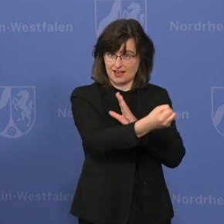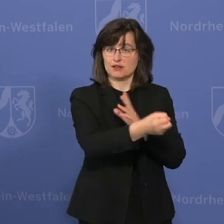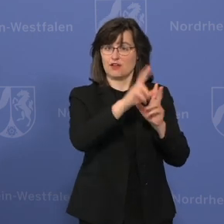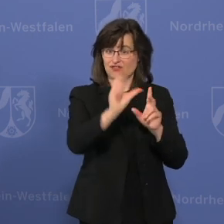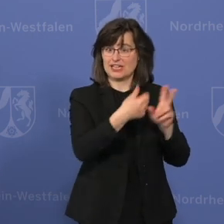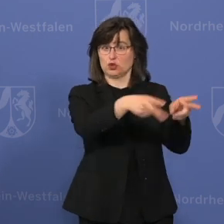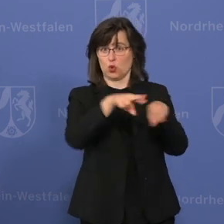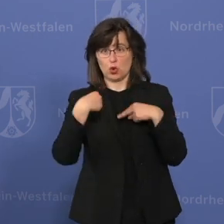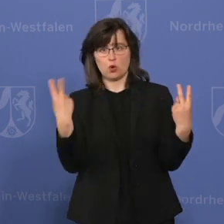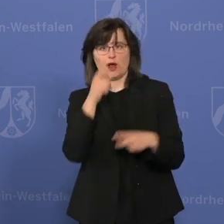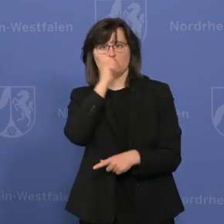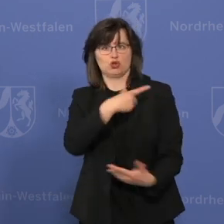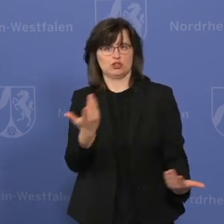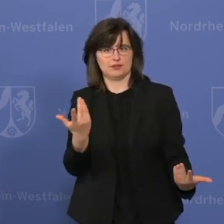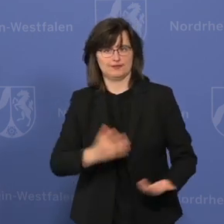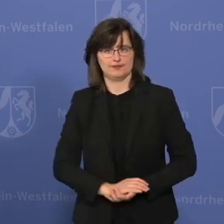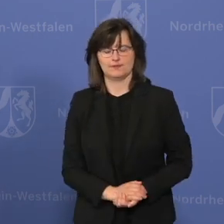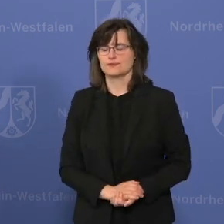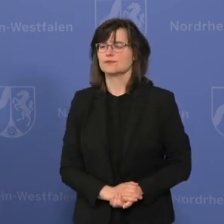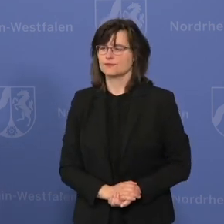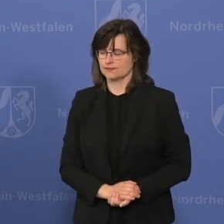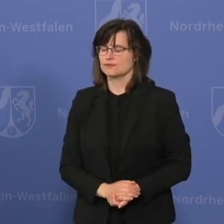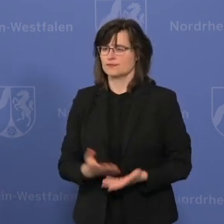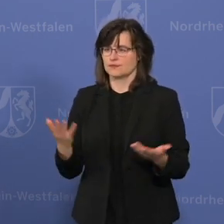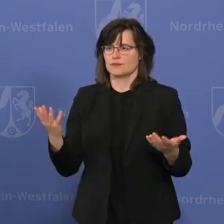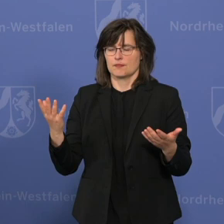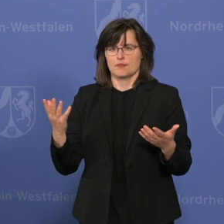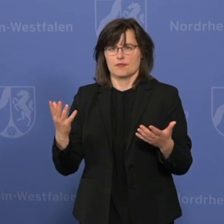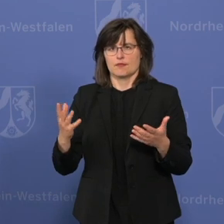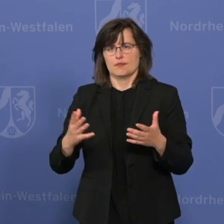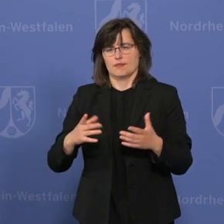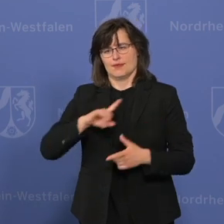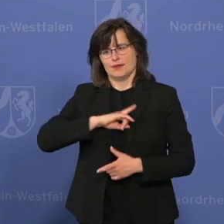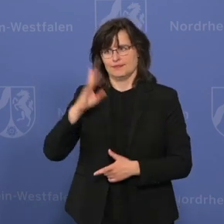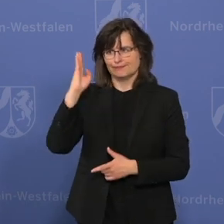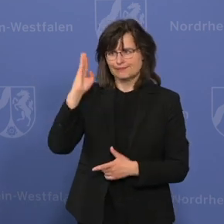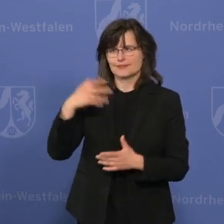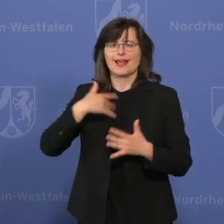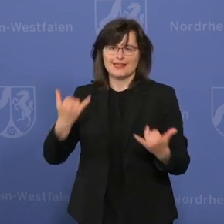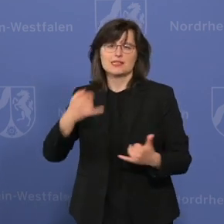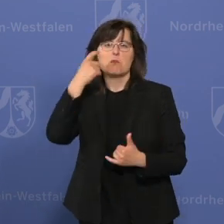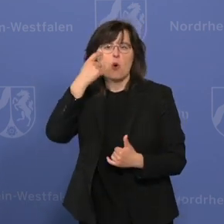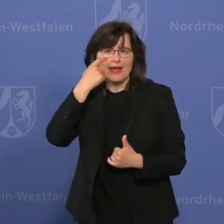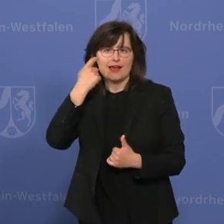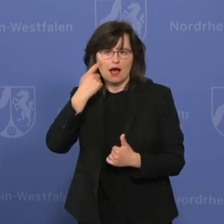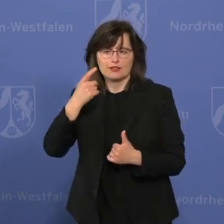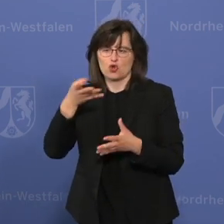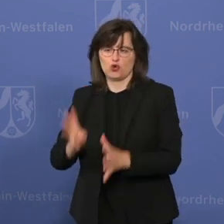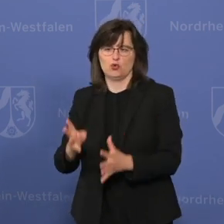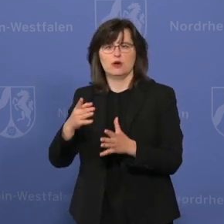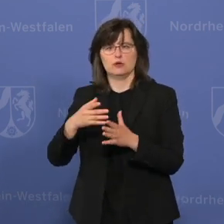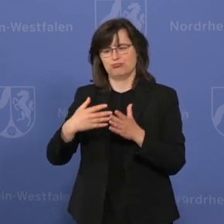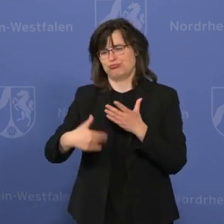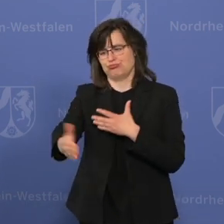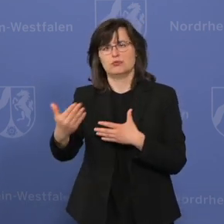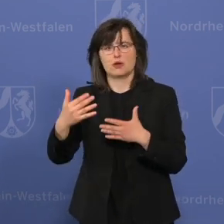Ja, also erstmal ist es so, wie Sie sagen, es sind, wie ich vorgetragen habe, 900 im Moment. Kommen ja weitere Anzeigen dazu. Vorige Woche